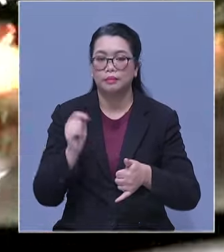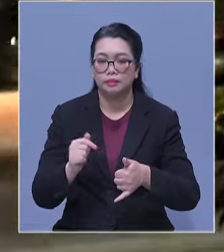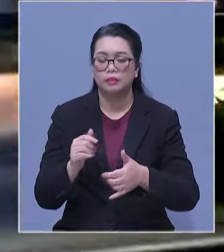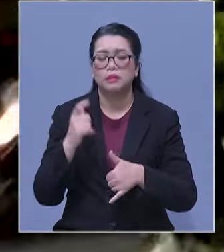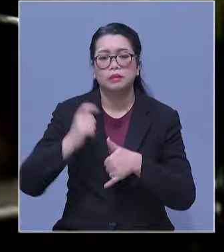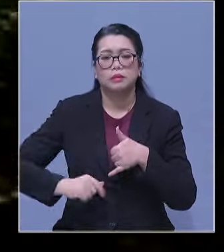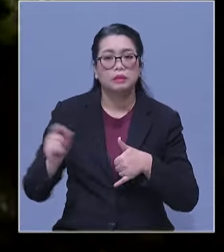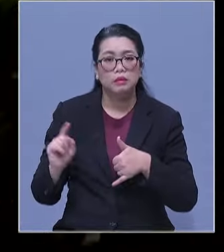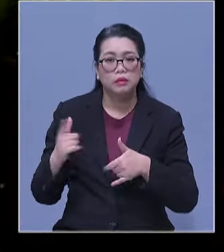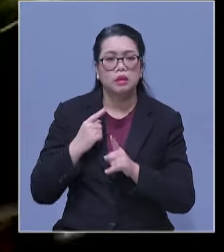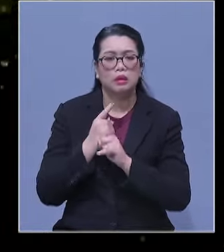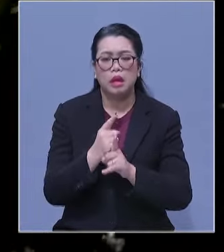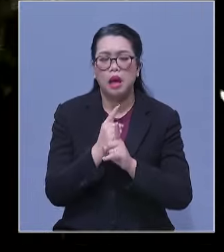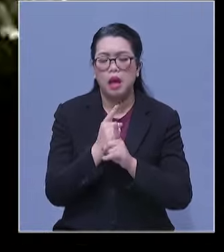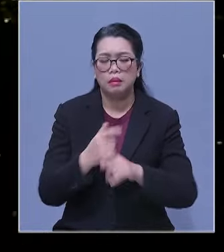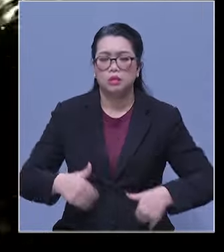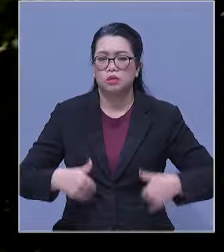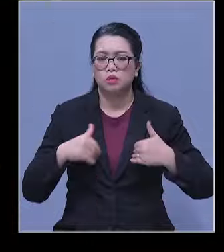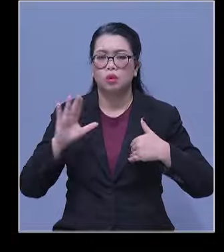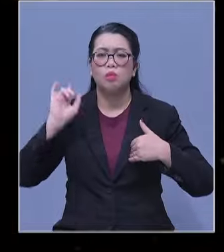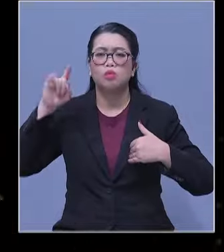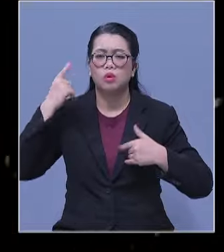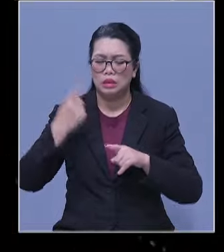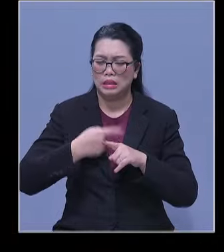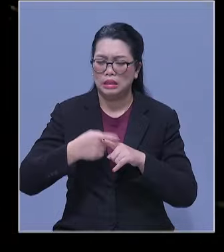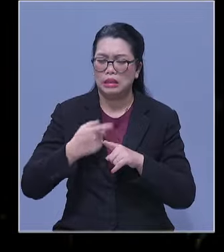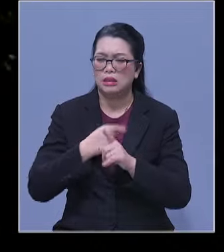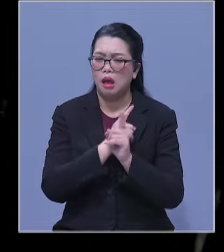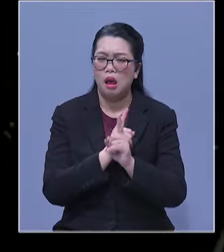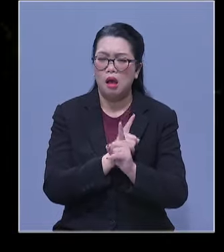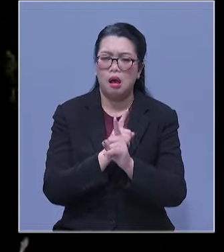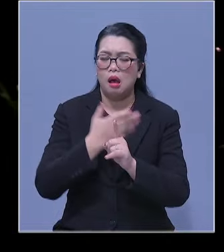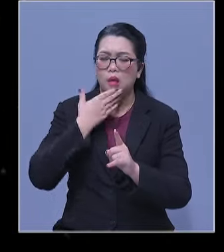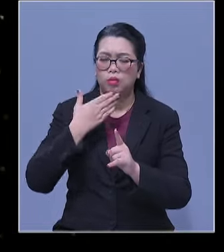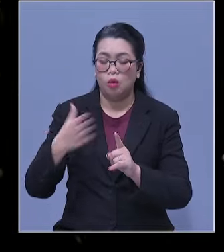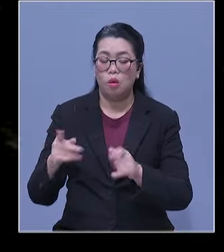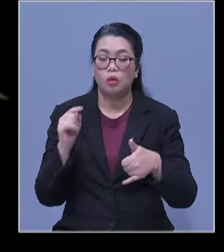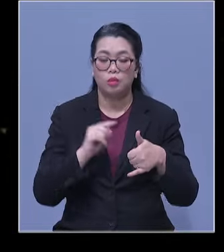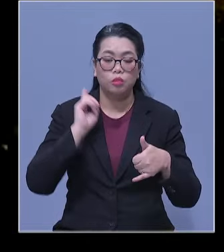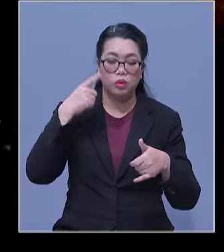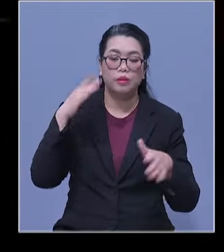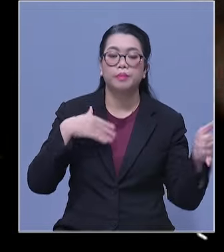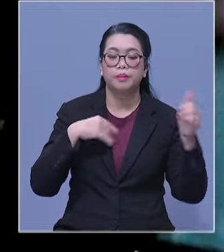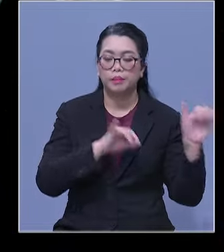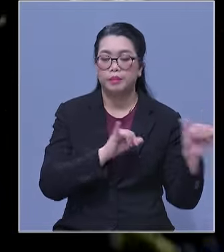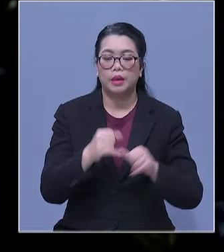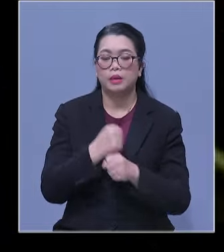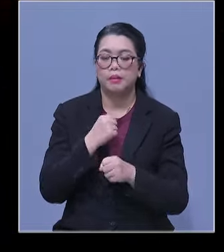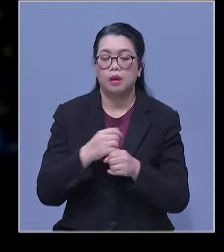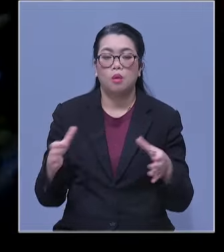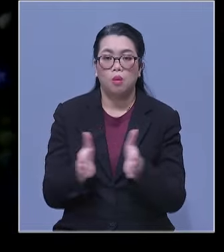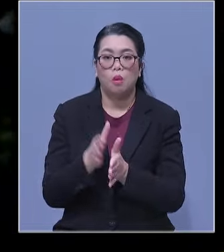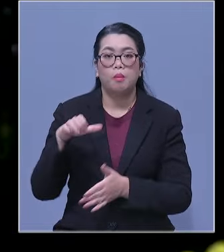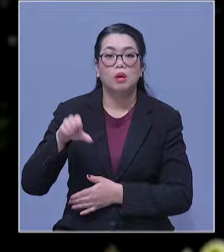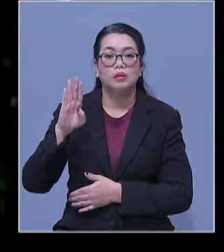รมของเขาค่ะก็คือตามสะกดรอยชีวิตของเหยื่อมานานหลายเดือนนะคะหลังจากที่ผู้เสียหายเนี่ยเข้ามาทำงานบริษัทเดียวกันนายนัทเ